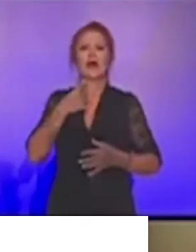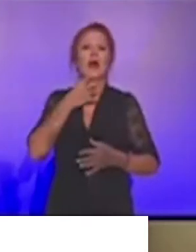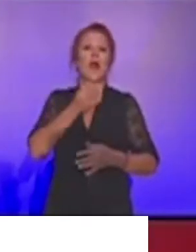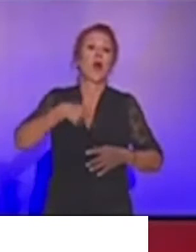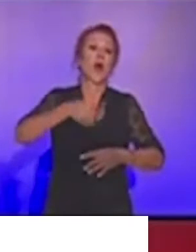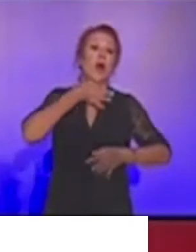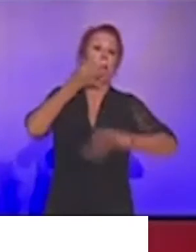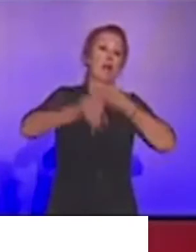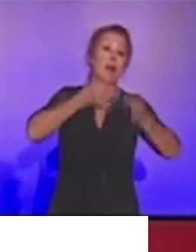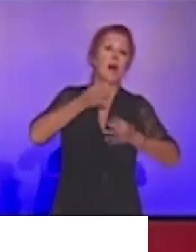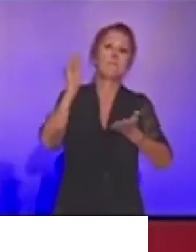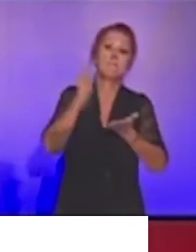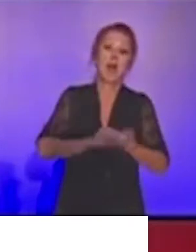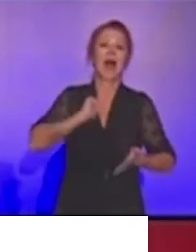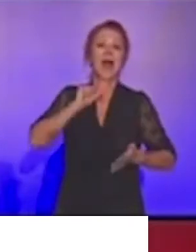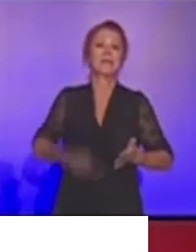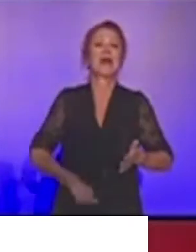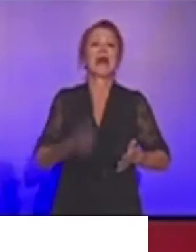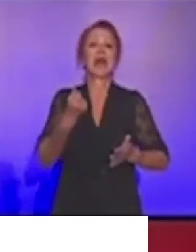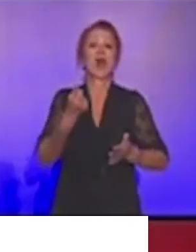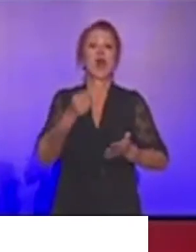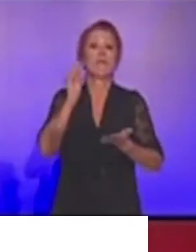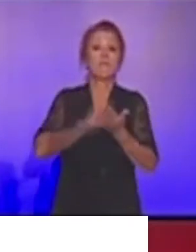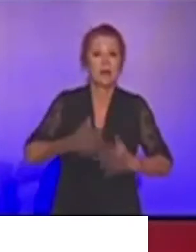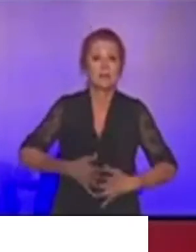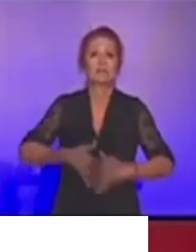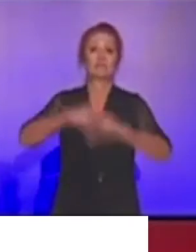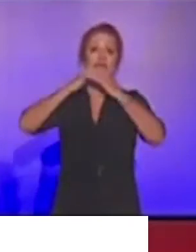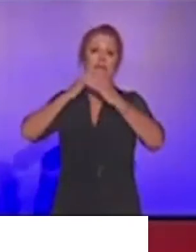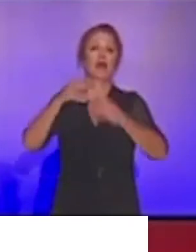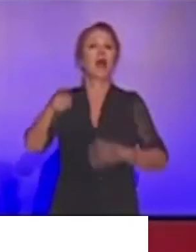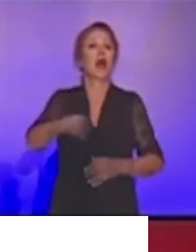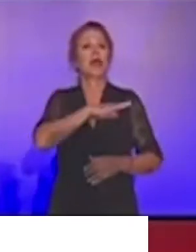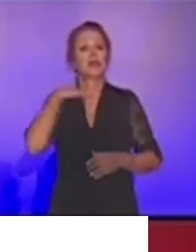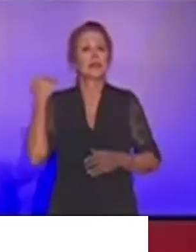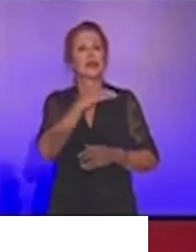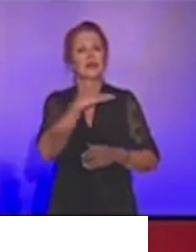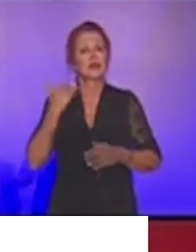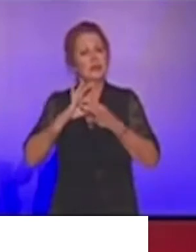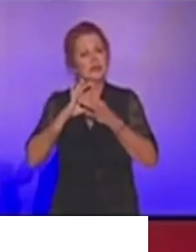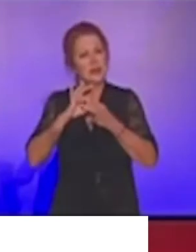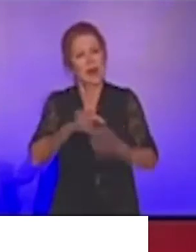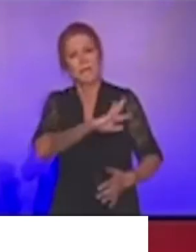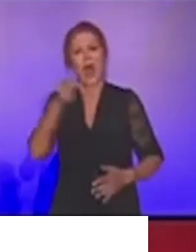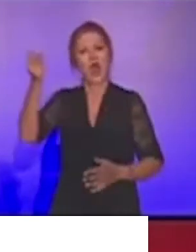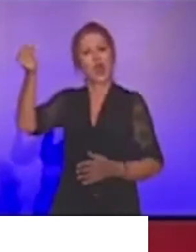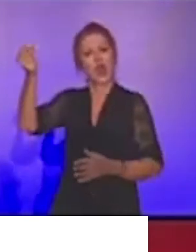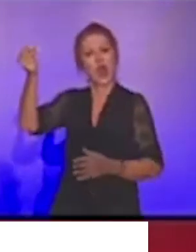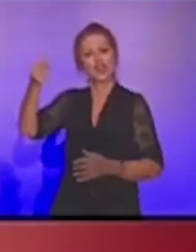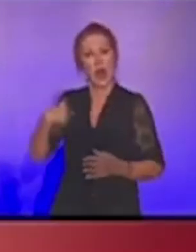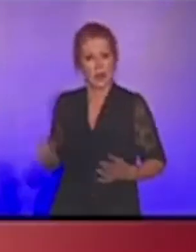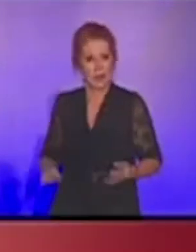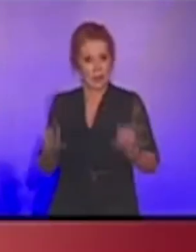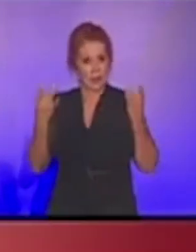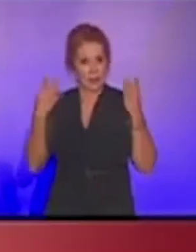της καπιταλιστικής οικονομίας. Οι θυσίες αυτές θα συνεχιστούν για να αποπληρωθεί το χρέος με το οποίο